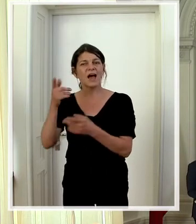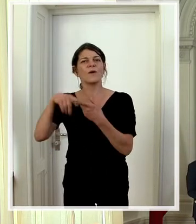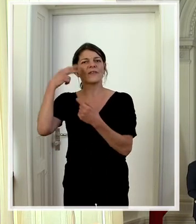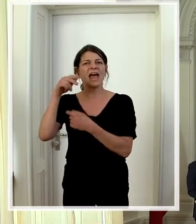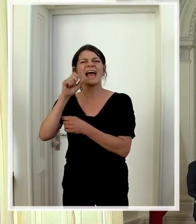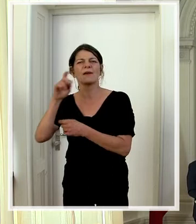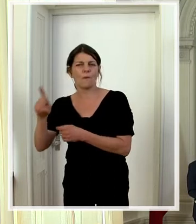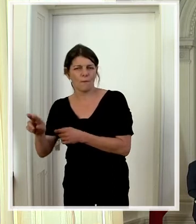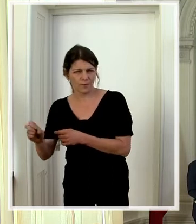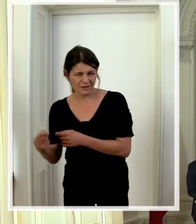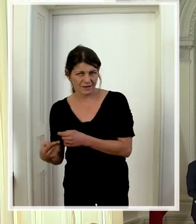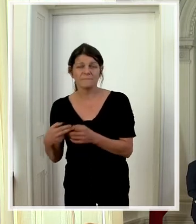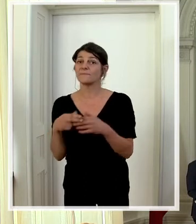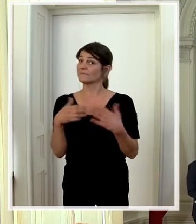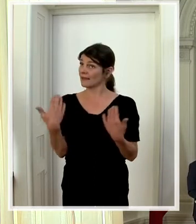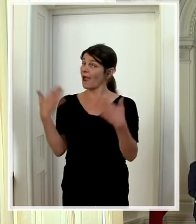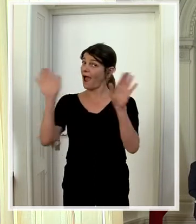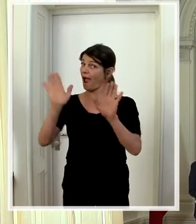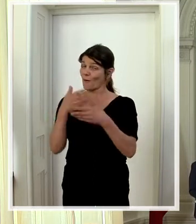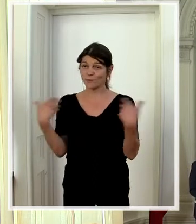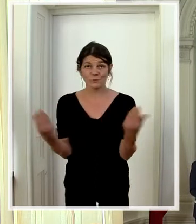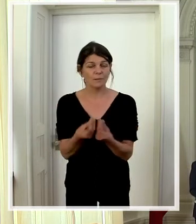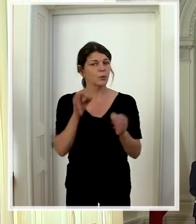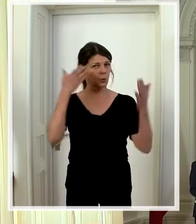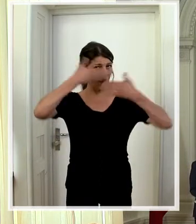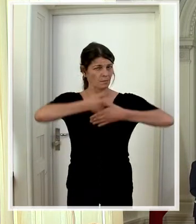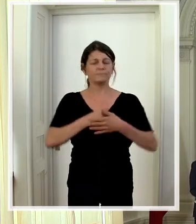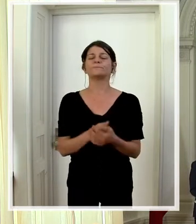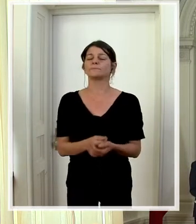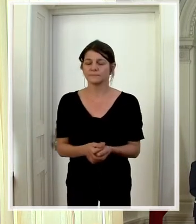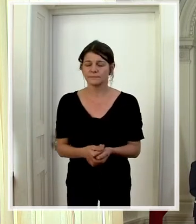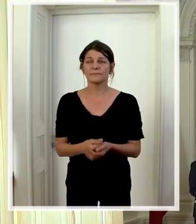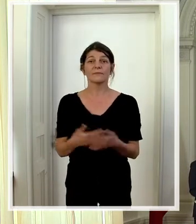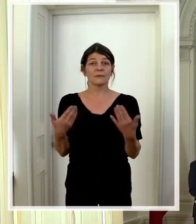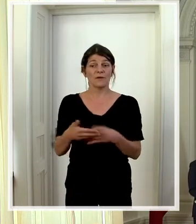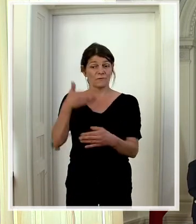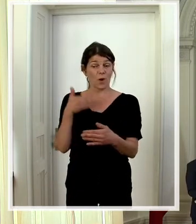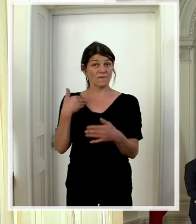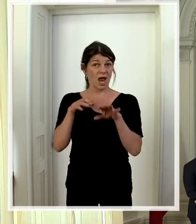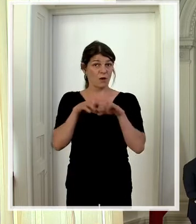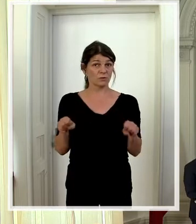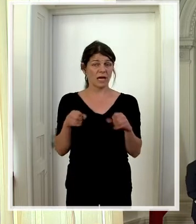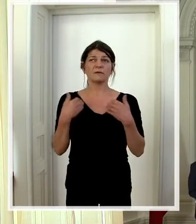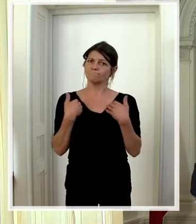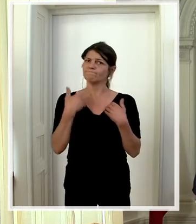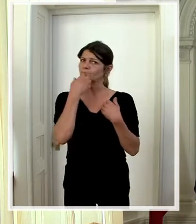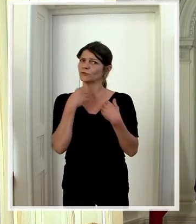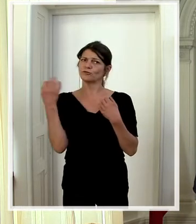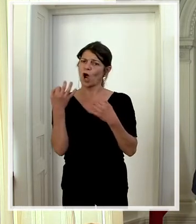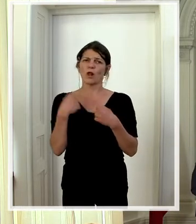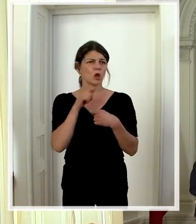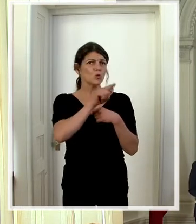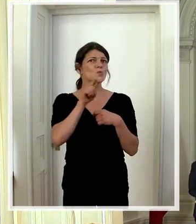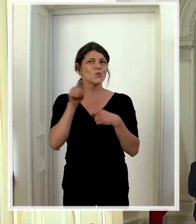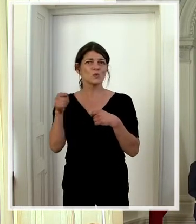Elkoch. Hallo zusammen. Guten Abend miteinander. Guten Abend. Wir haben im Vorfeld abgemacht, dass wir auf gut Liechtensteinisch per Du miteinander